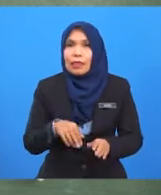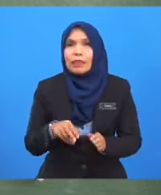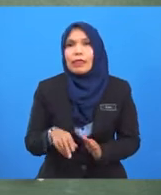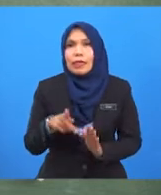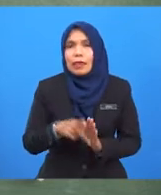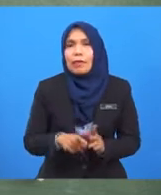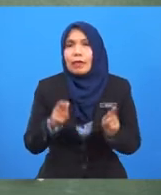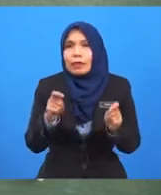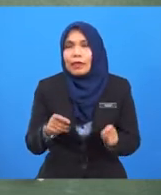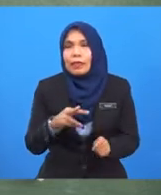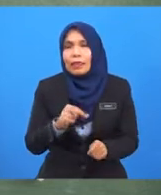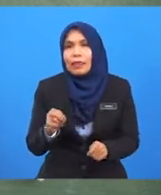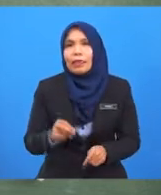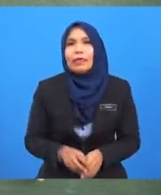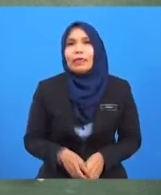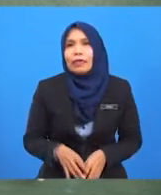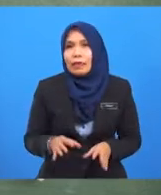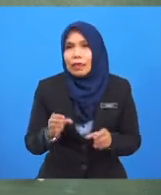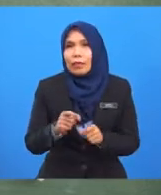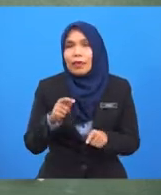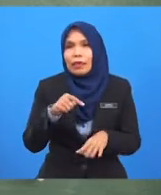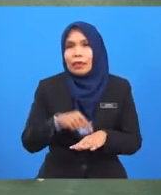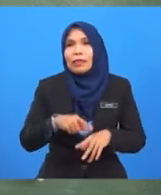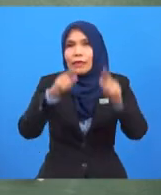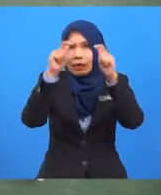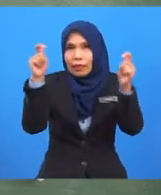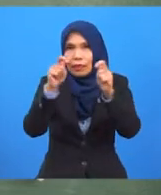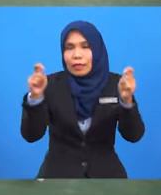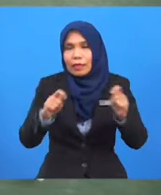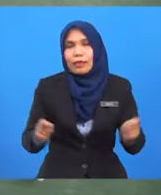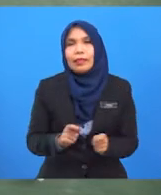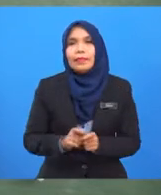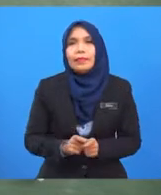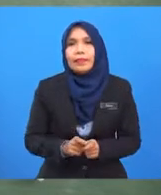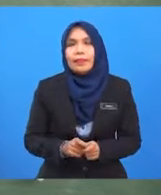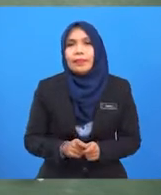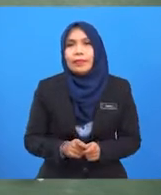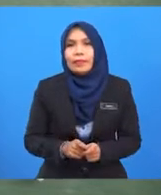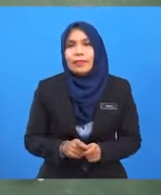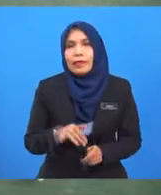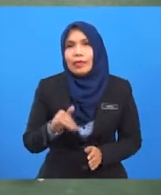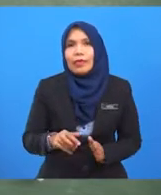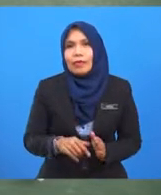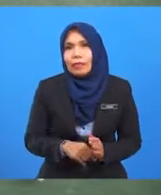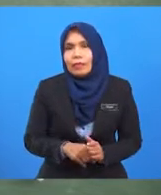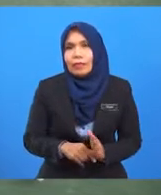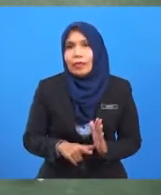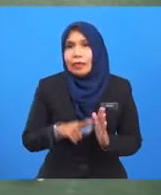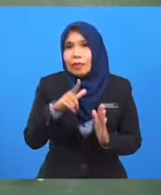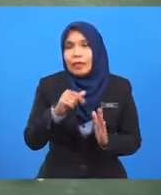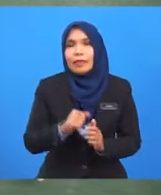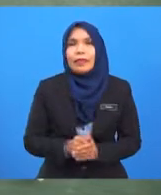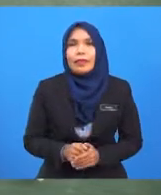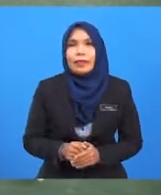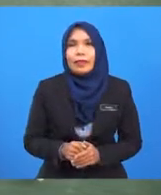dapat ditingkatkan, seterusnya mendatangkan keuntungan yang lebih kepada petani